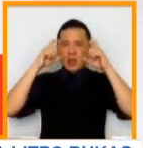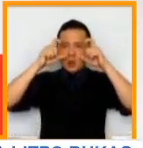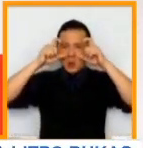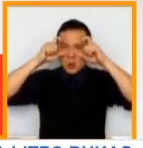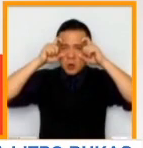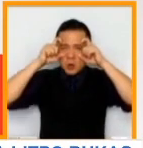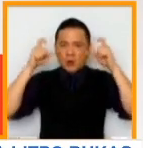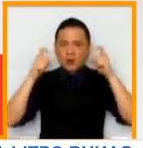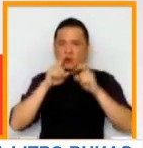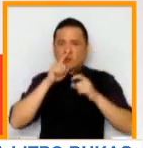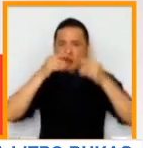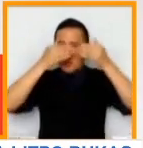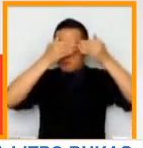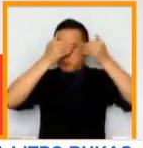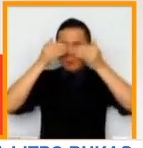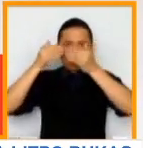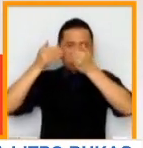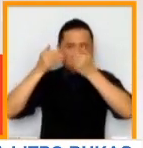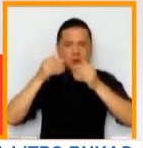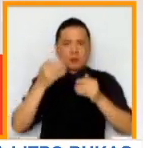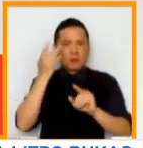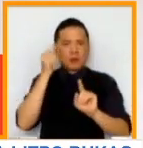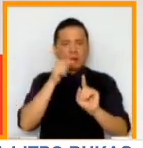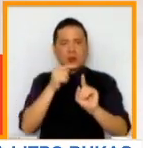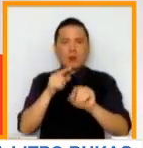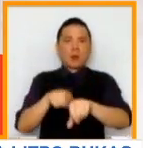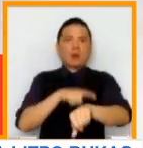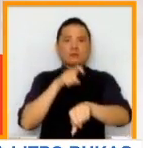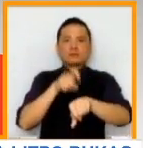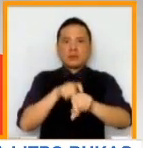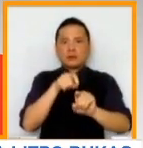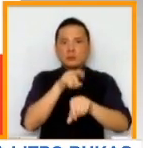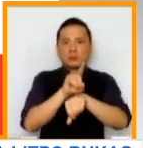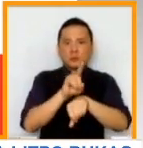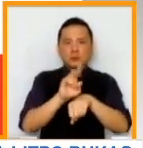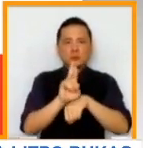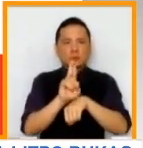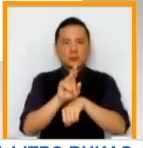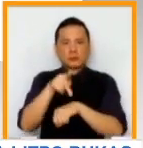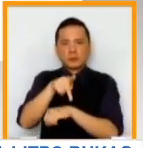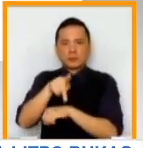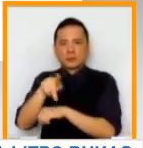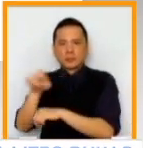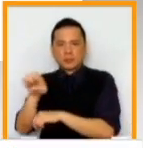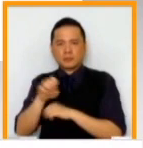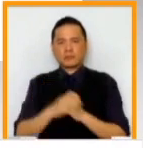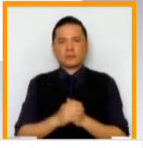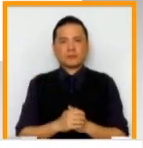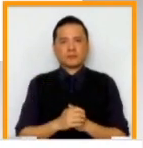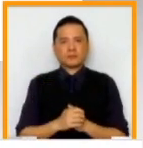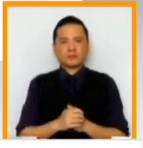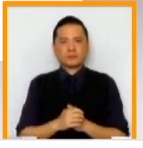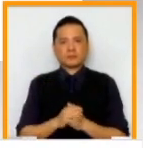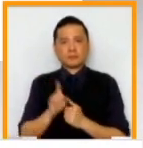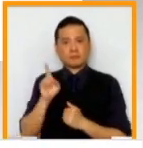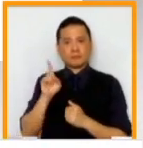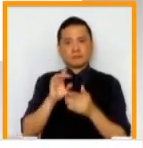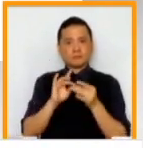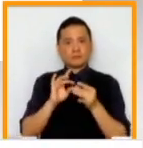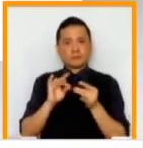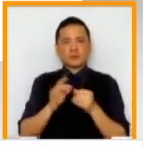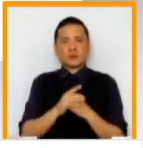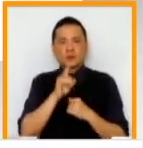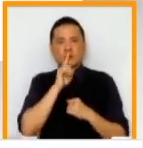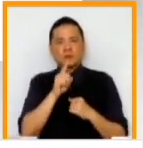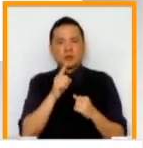na kulubot dahil sa mahabang oras sa duty habang suot ang PPE. Kwento ni Che, 5 oras lang ang tulog ng asawa